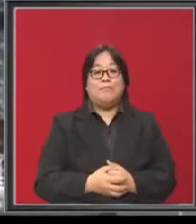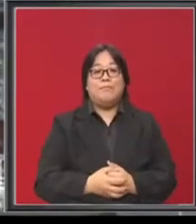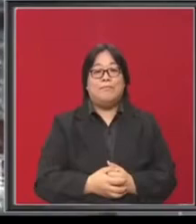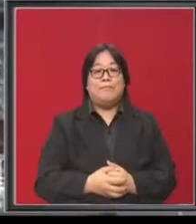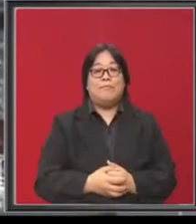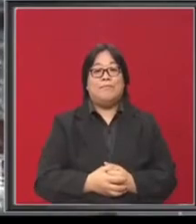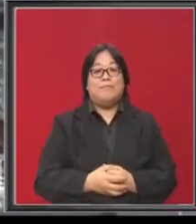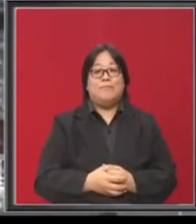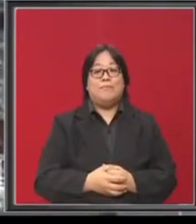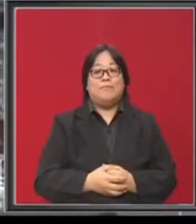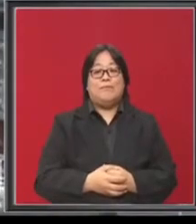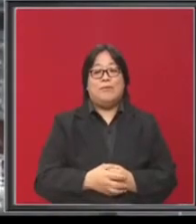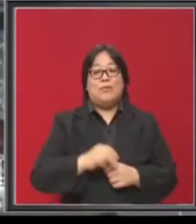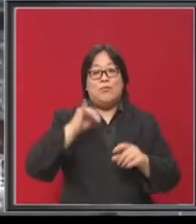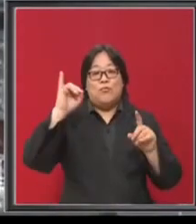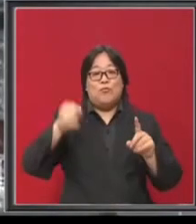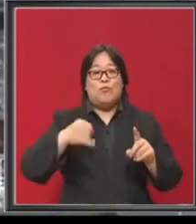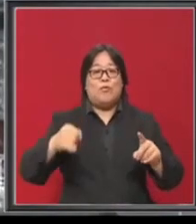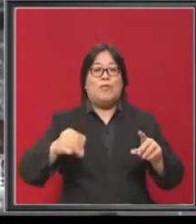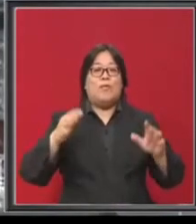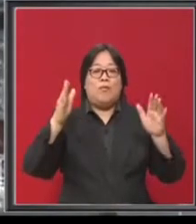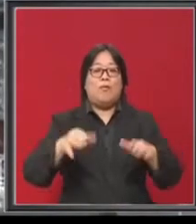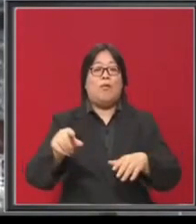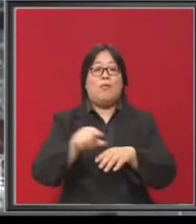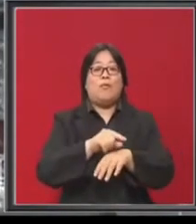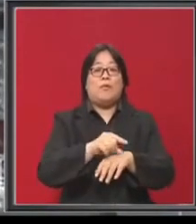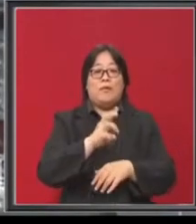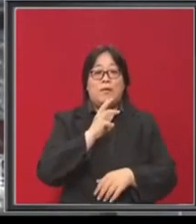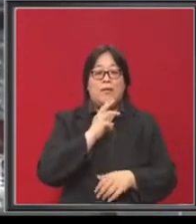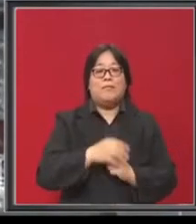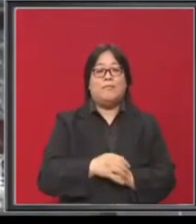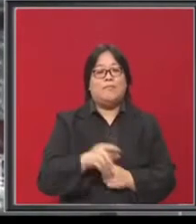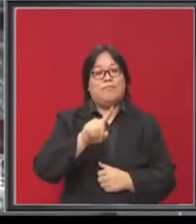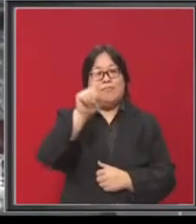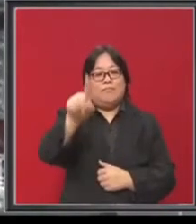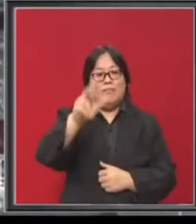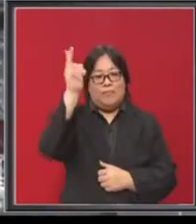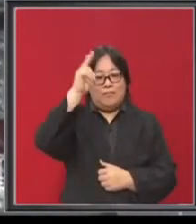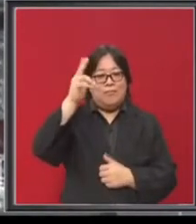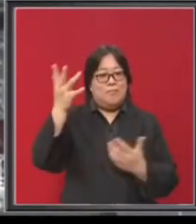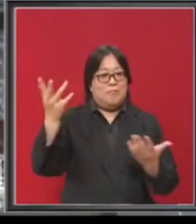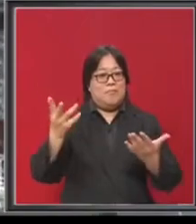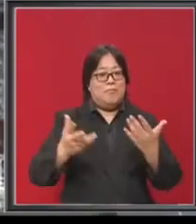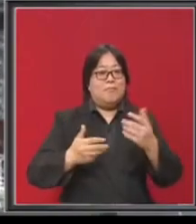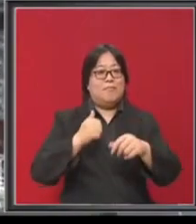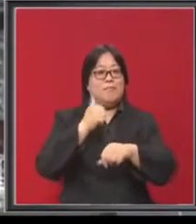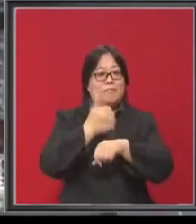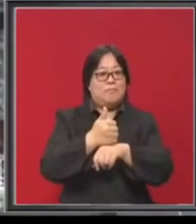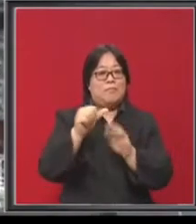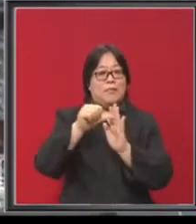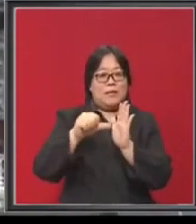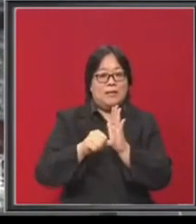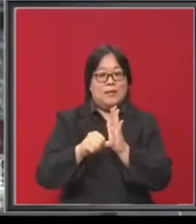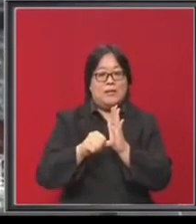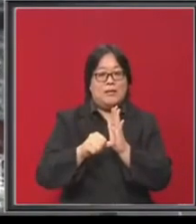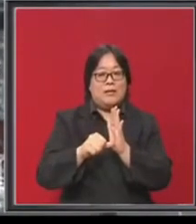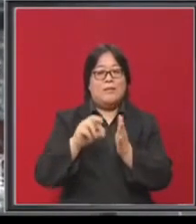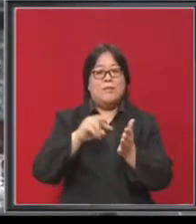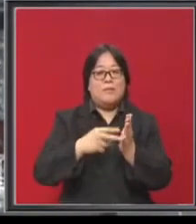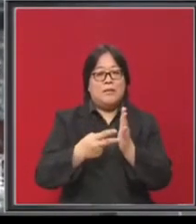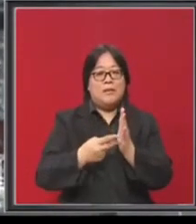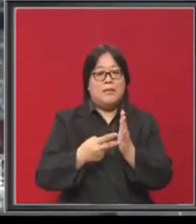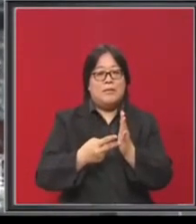jutaan menggunakan air Adakah kajian bercadang untuk memindah akta alam sekita ini dengan